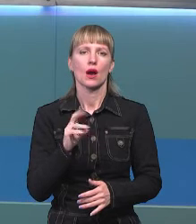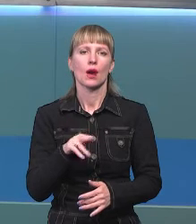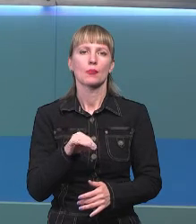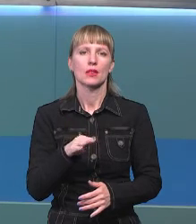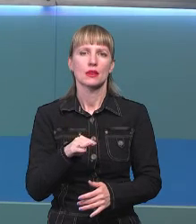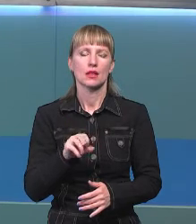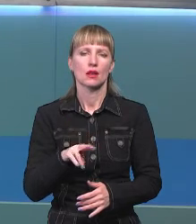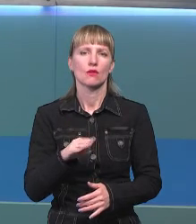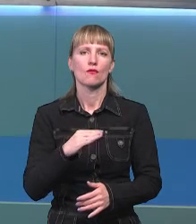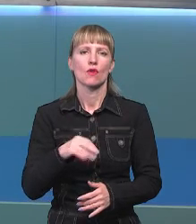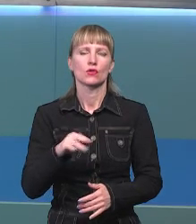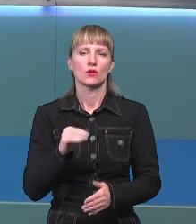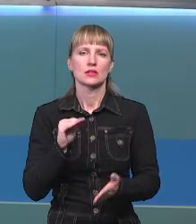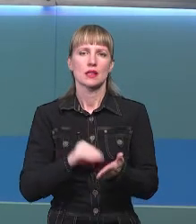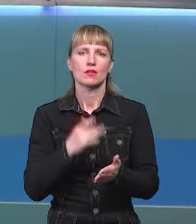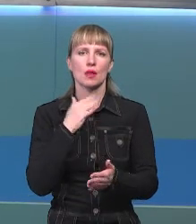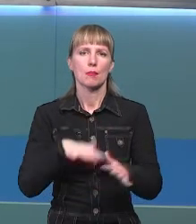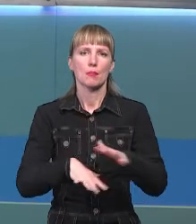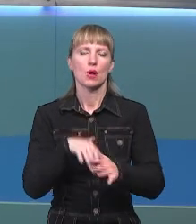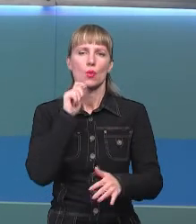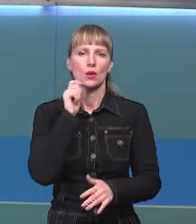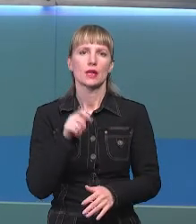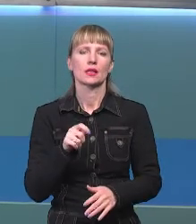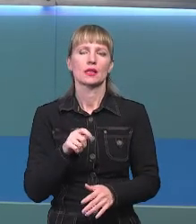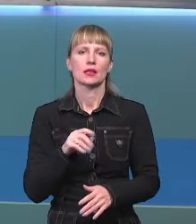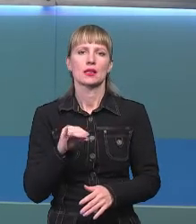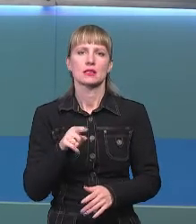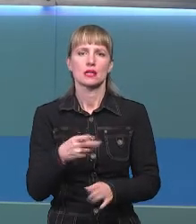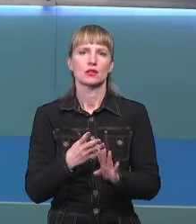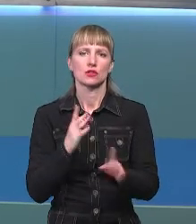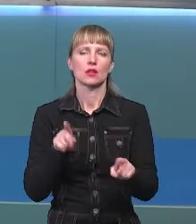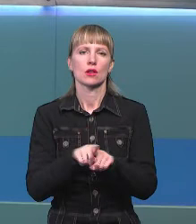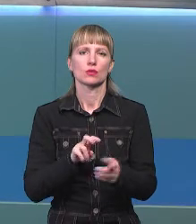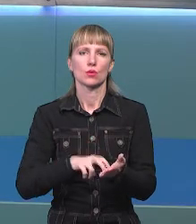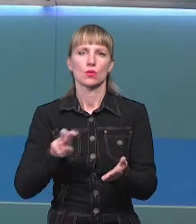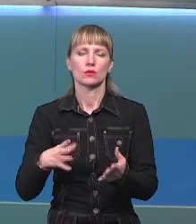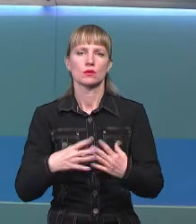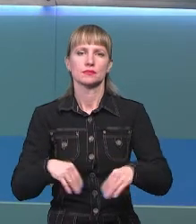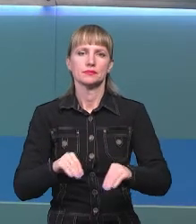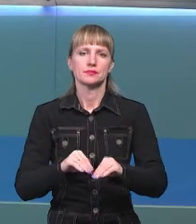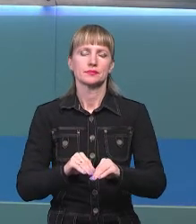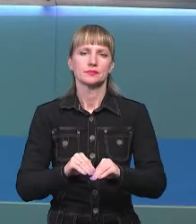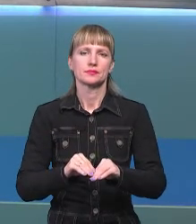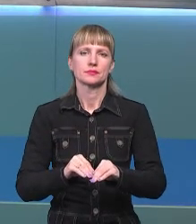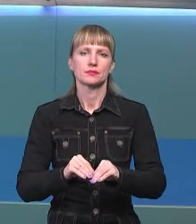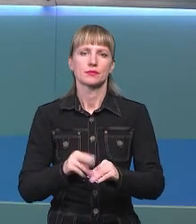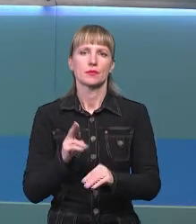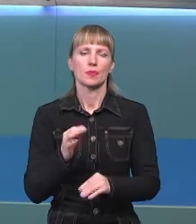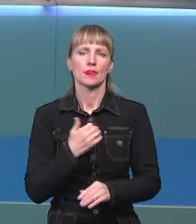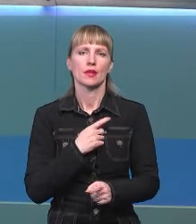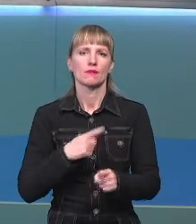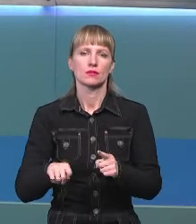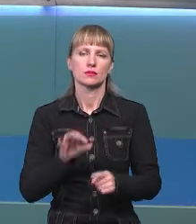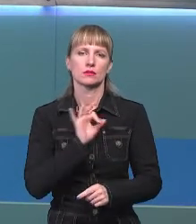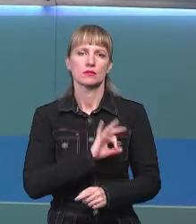під ставку Національного банку України. І так, з цієї черги також уходять родинки, бо хочуть